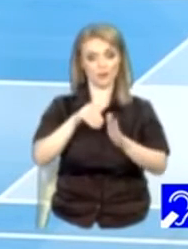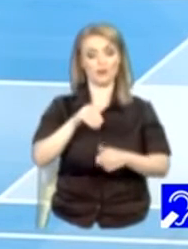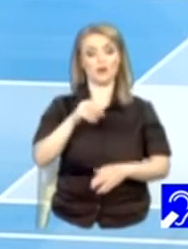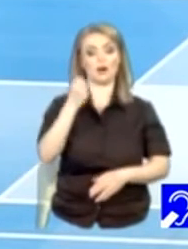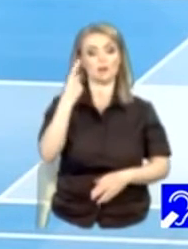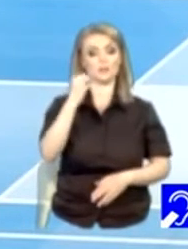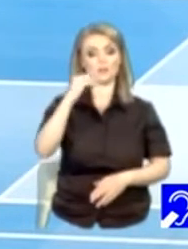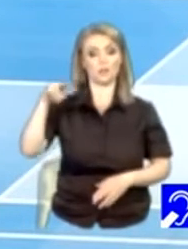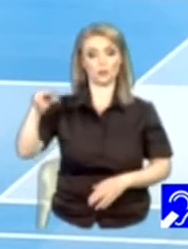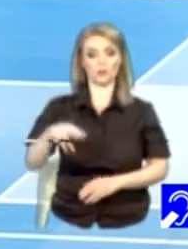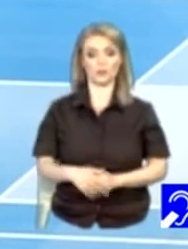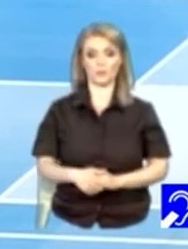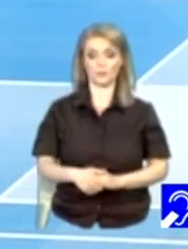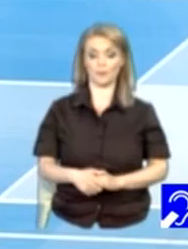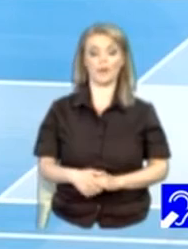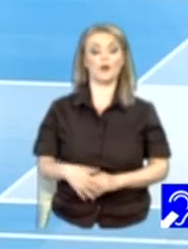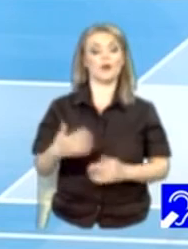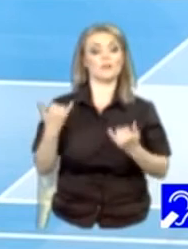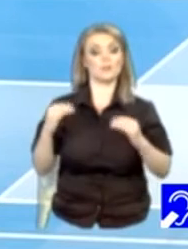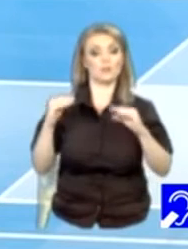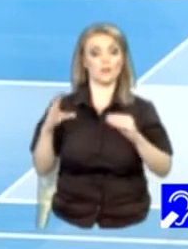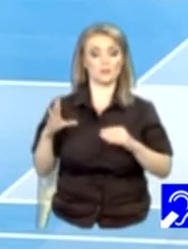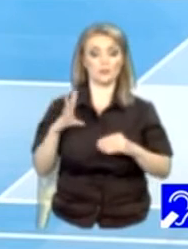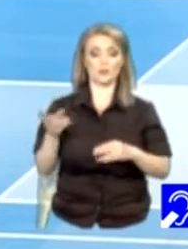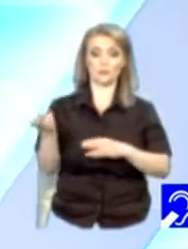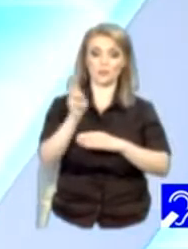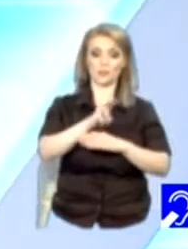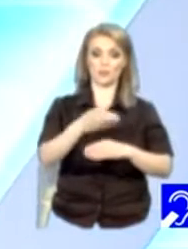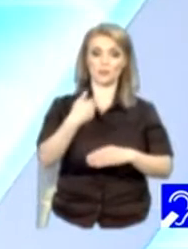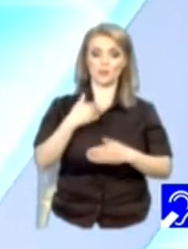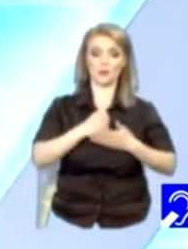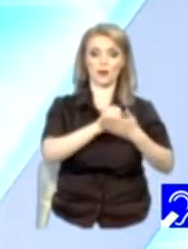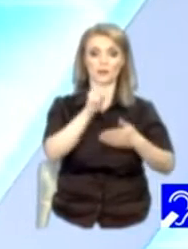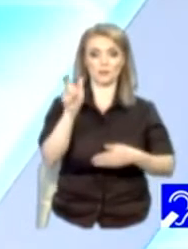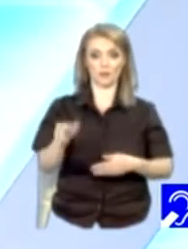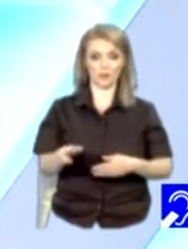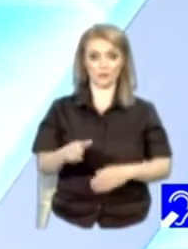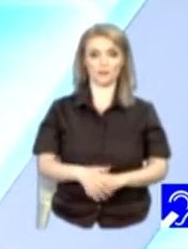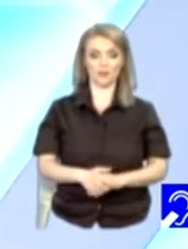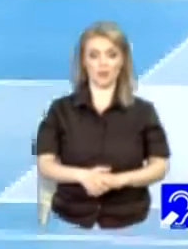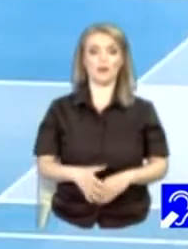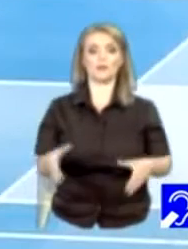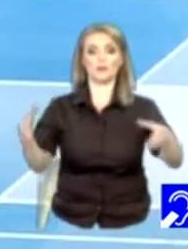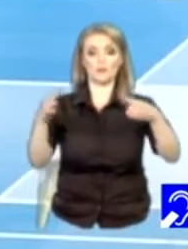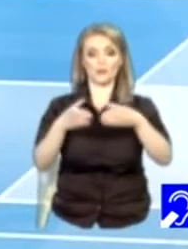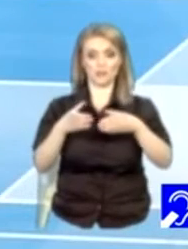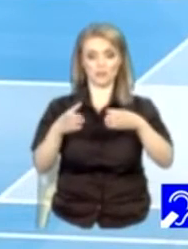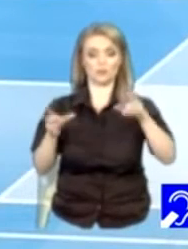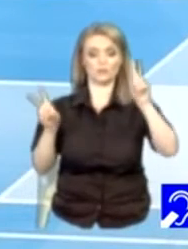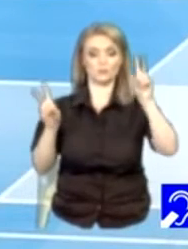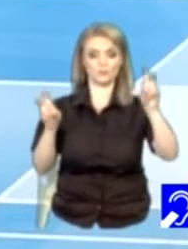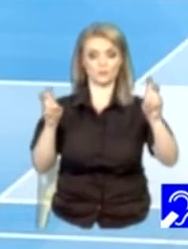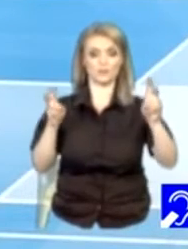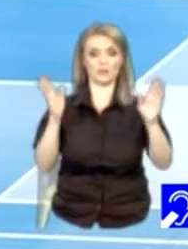noi doamna Olga Afanas, de la Partidul Verde Ecologist. Bună seara, bine ați venit! Bine v-am găsit! Și domnul Sergiu